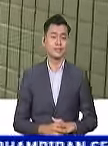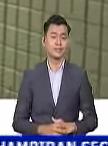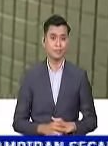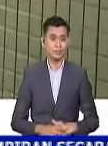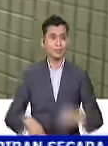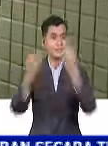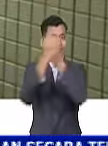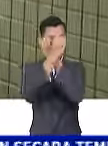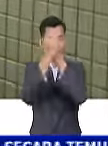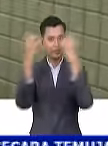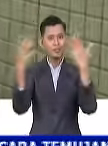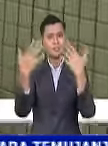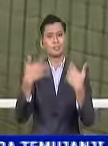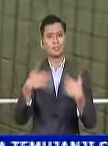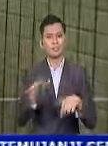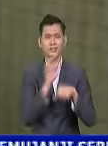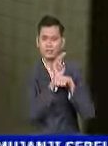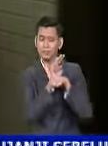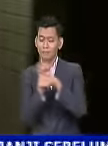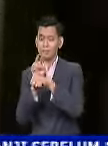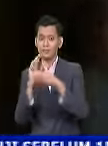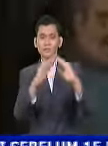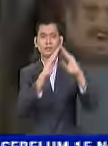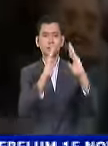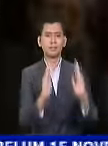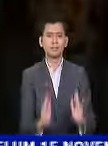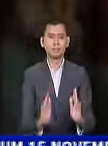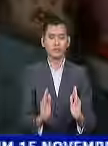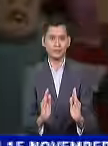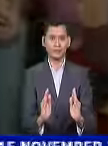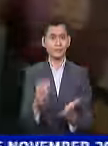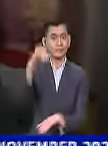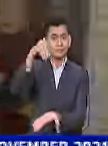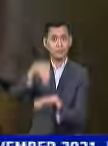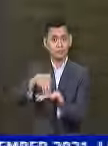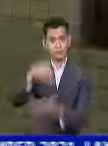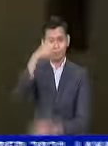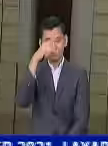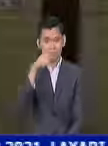Beliau berkata demikian selepas meninjau perumahan awam Sri Perak di Ibu Negara.